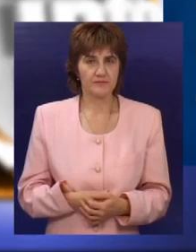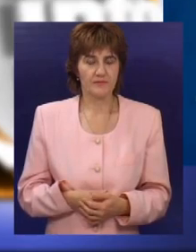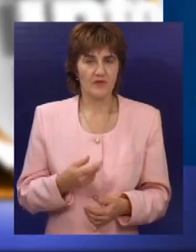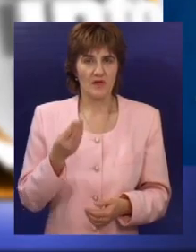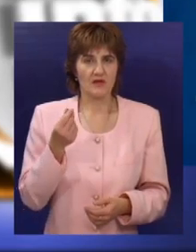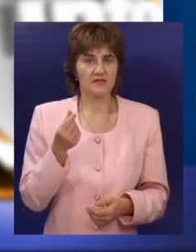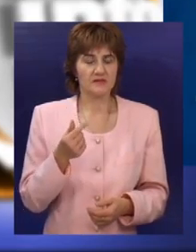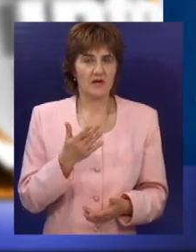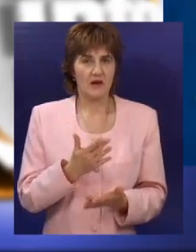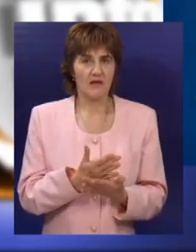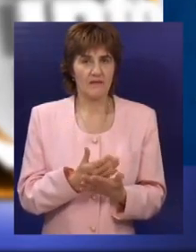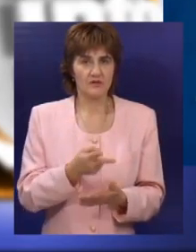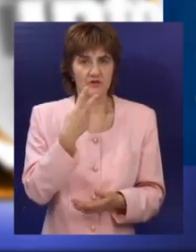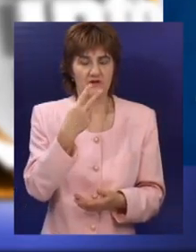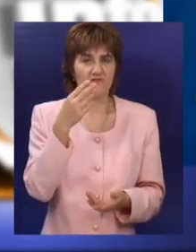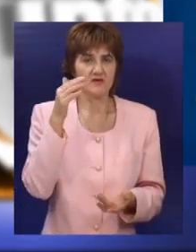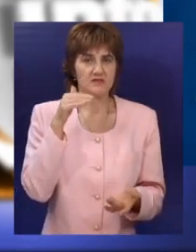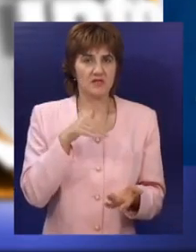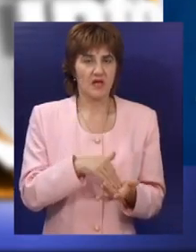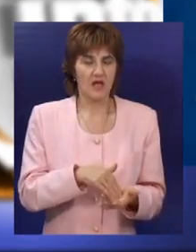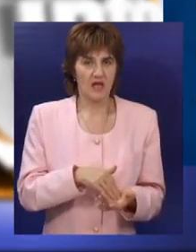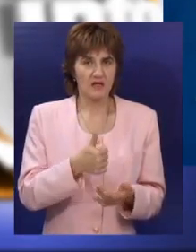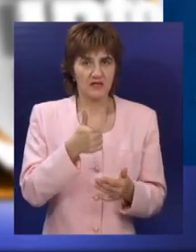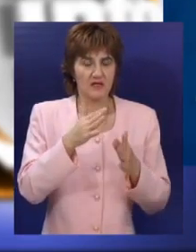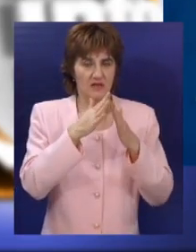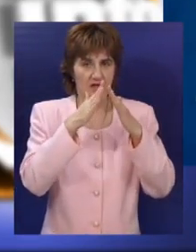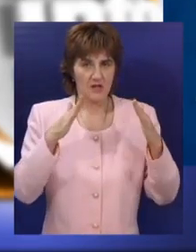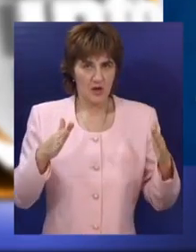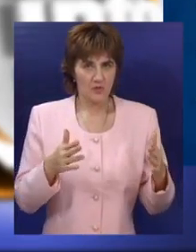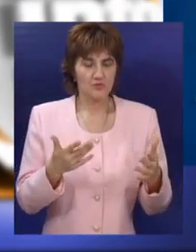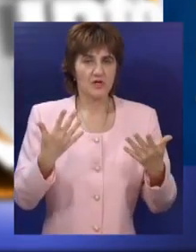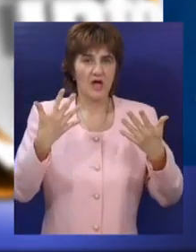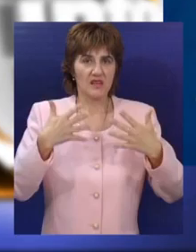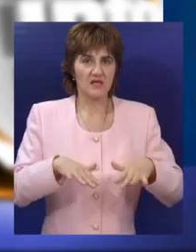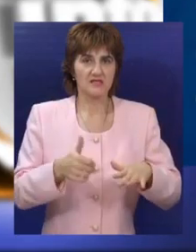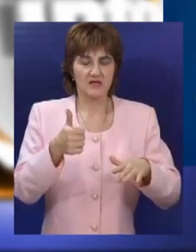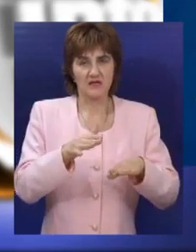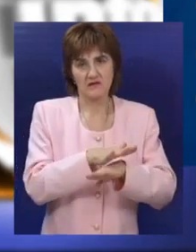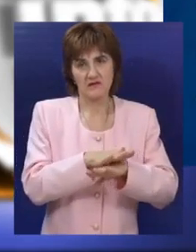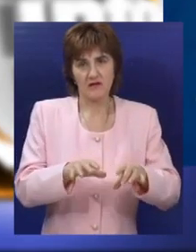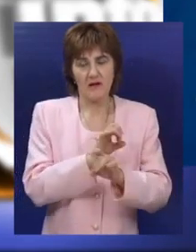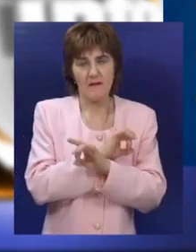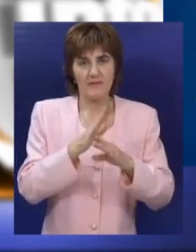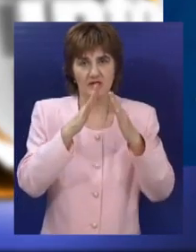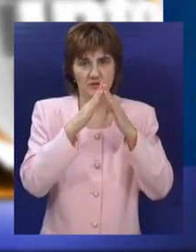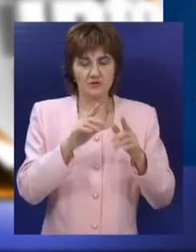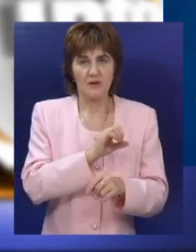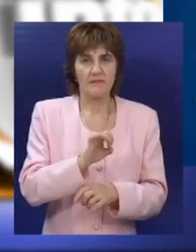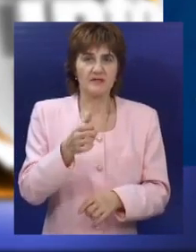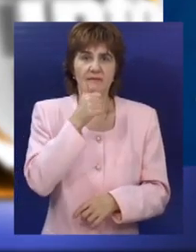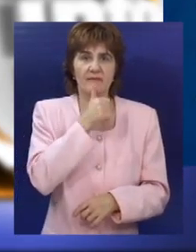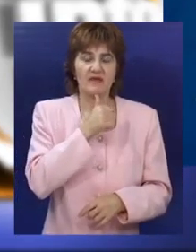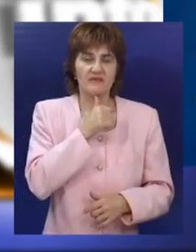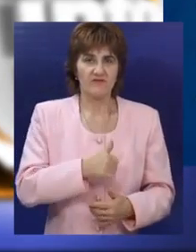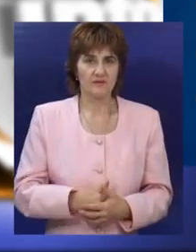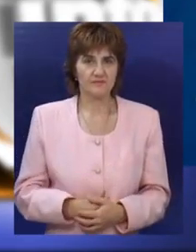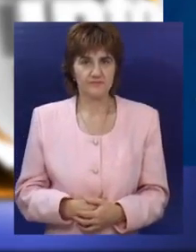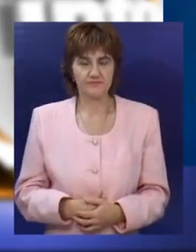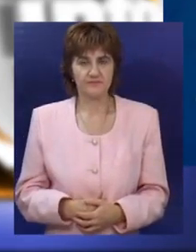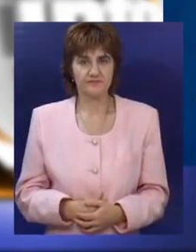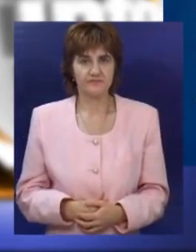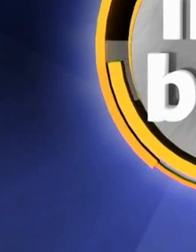@supijace.co.rs. Cena zakupa će biti 20.000 dinara po kućici, a tezge 10.000 dinara, sve bez PDV-a.